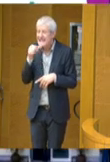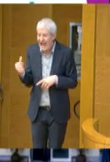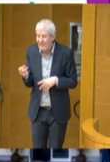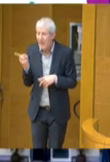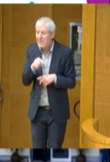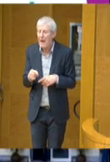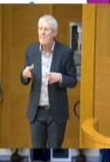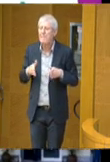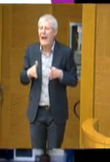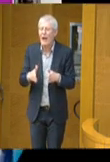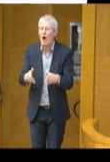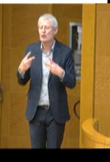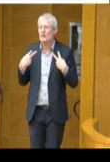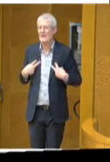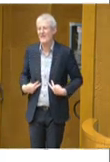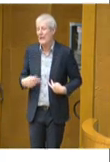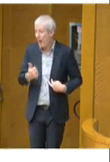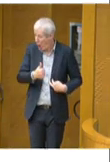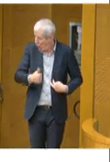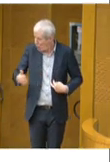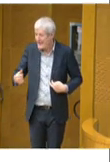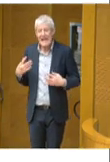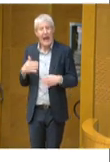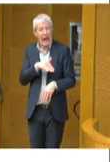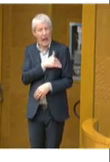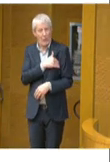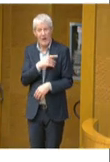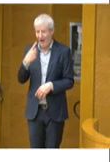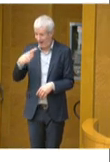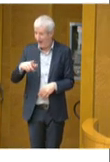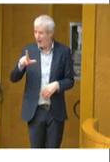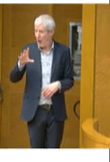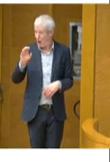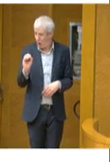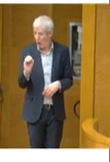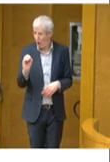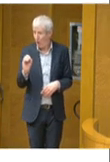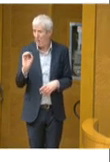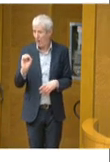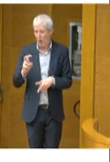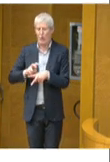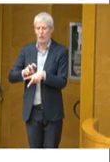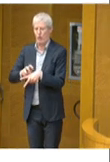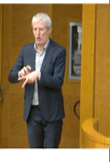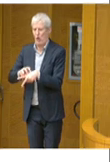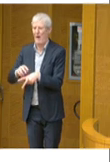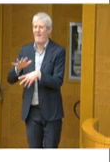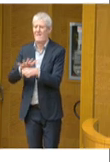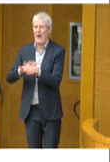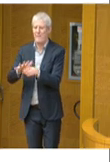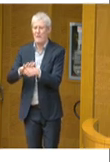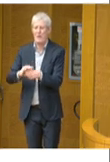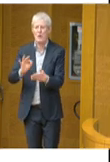un percorso di vita per ogni singolo alunno. Infatti è il GLO e quindi i dottori, le famiglie e